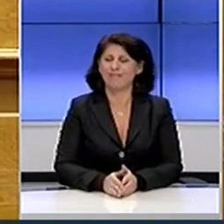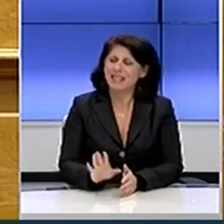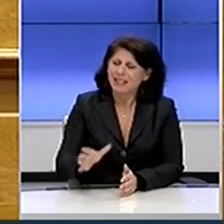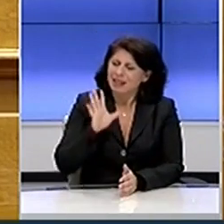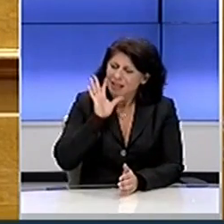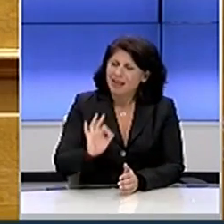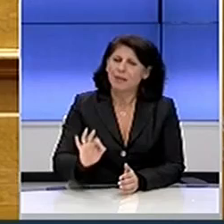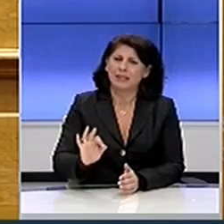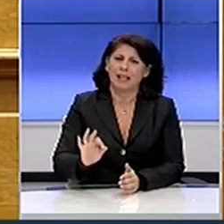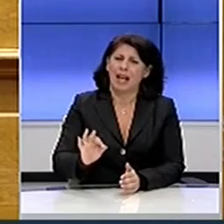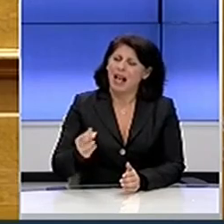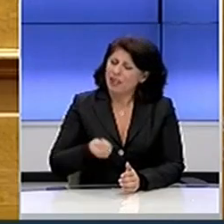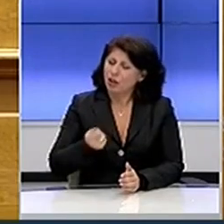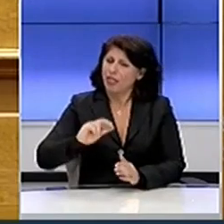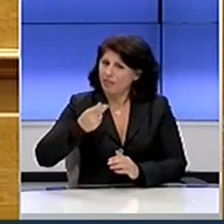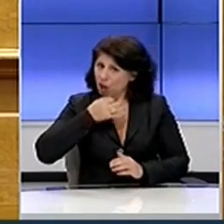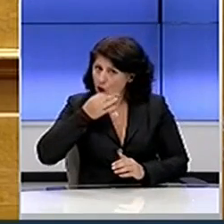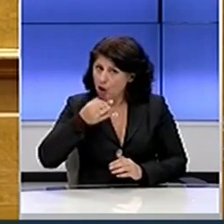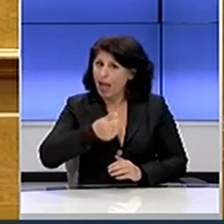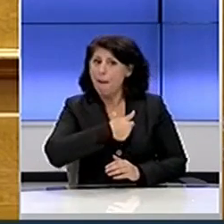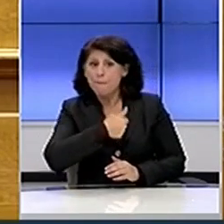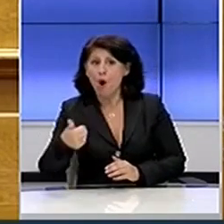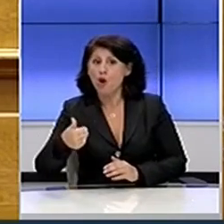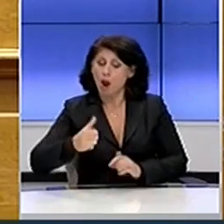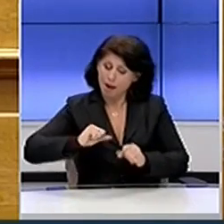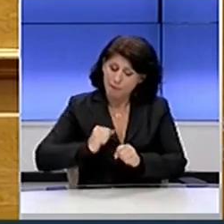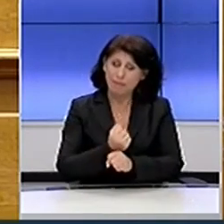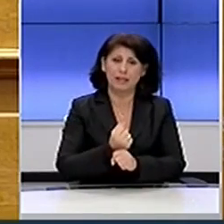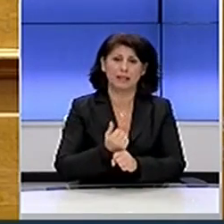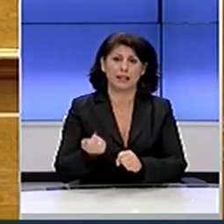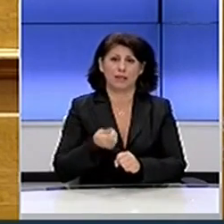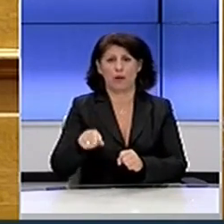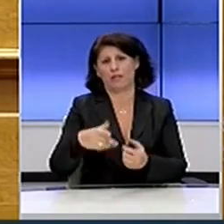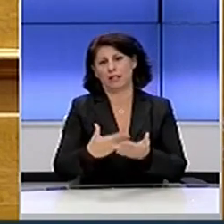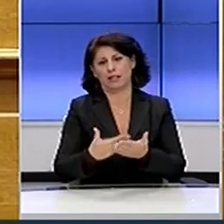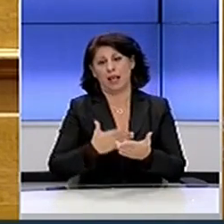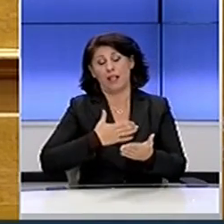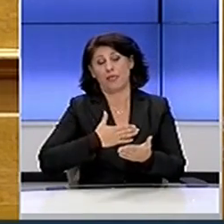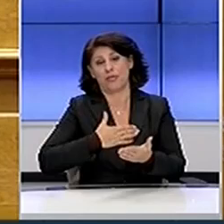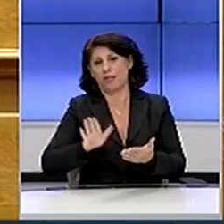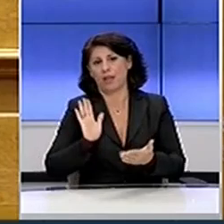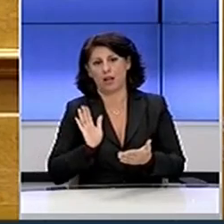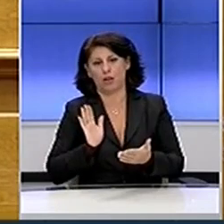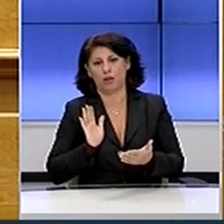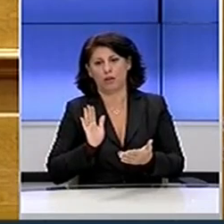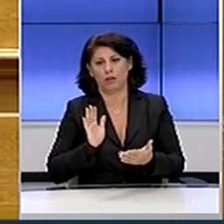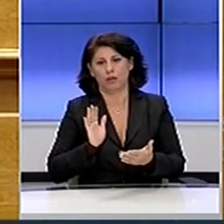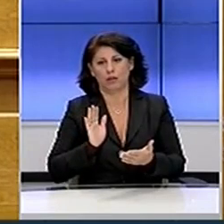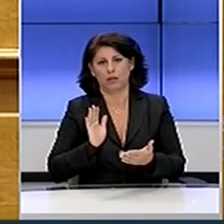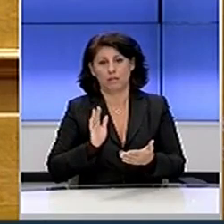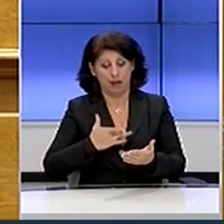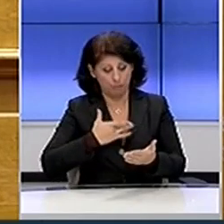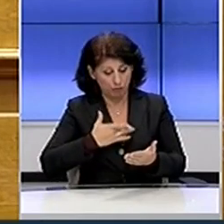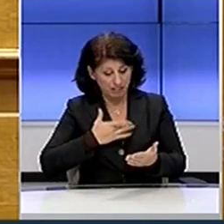ειλικρινά, θα το κάνω στη δευτερολογία μου μόνο εάν επιμείνετε να χρησιμοποιήσω αυτά τα στοιχεία. Δεν θέλω να μιλάω μέσα στις στοιχείες